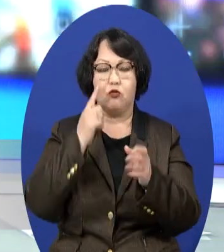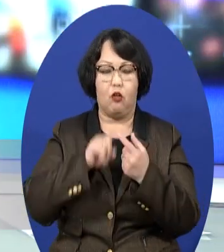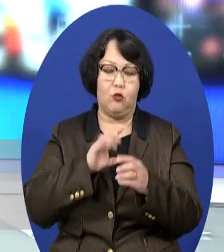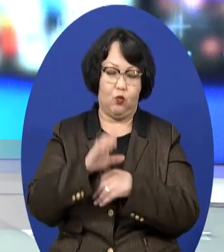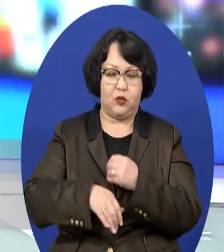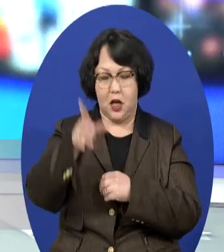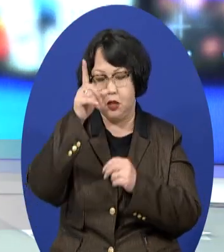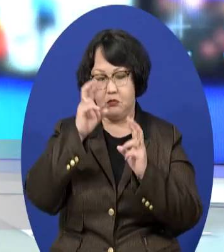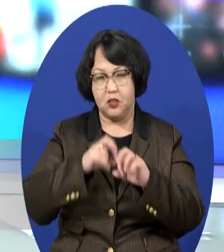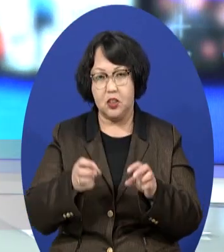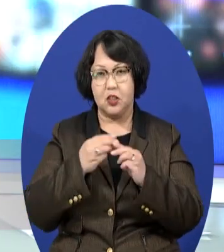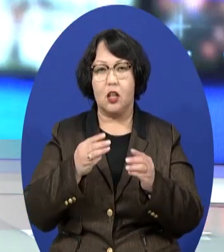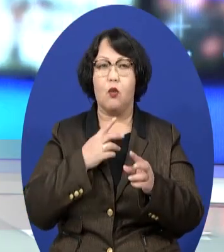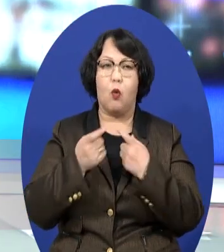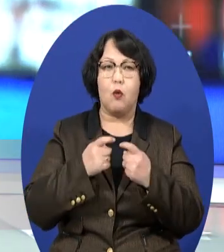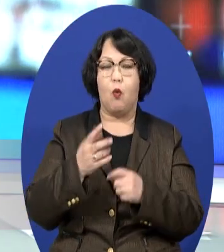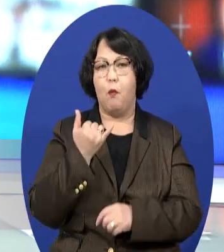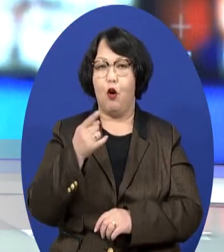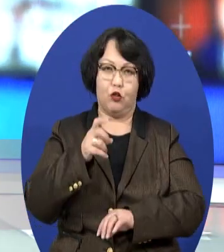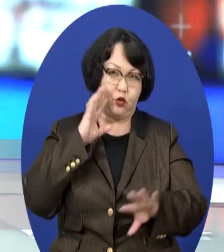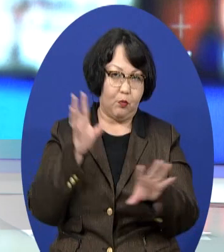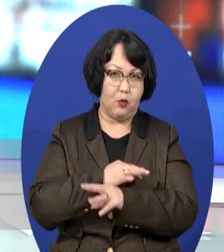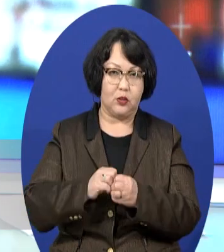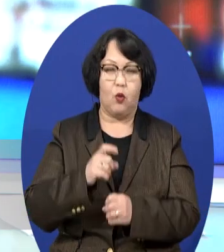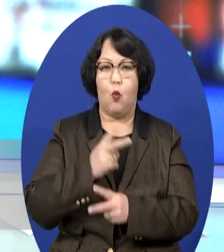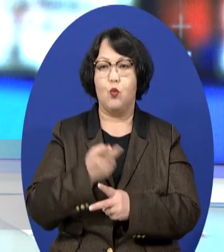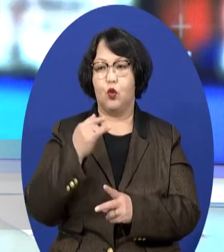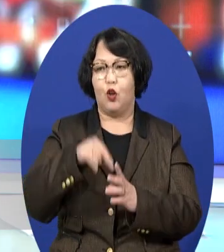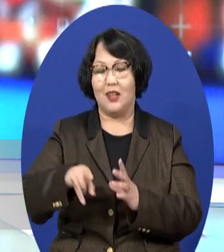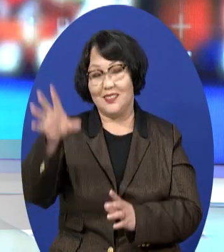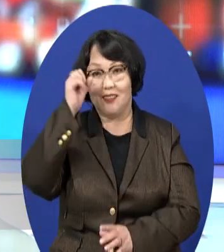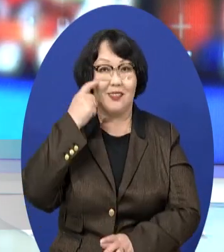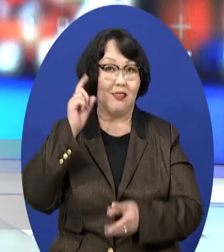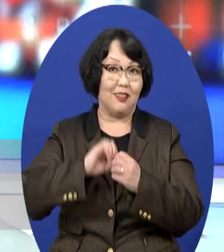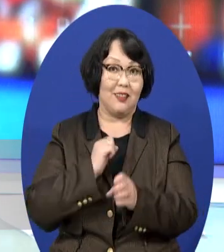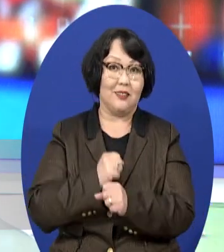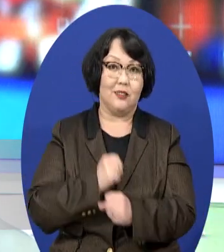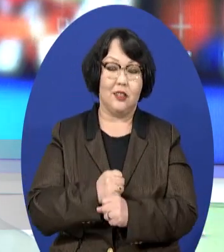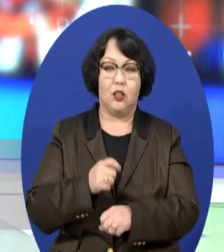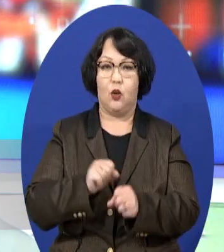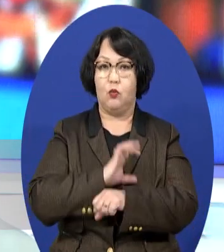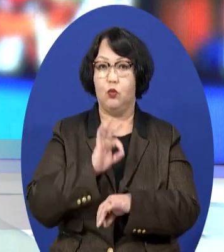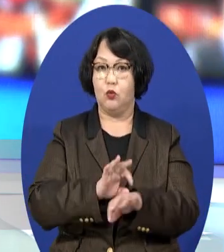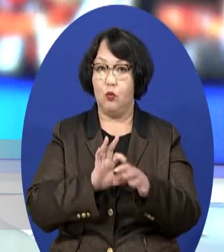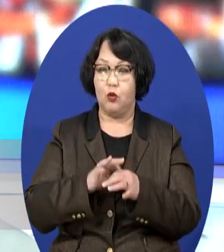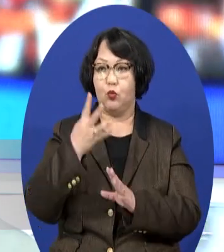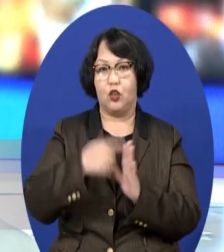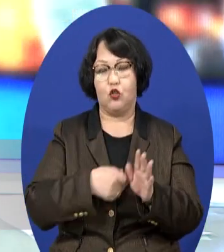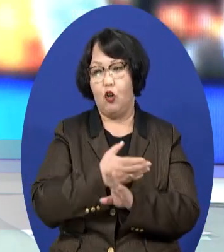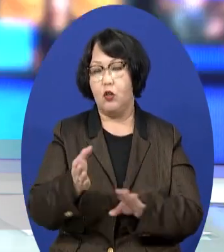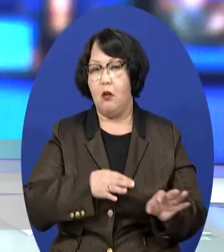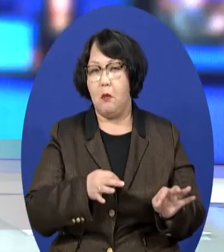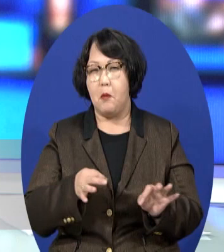өнөөдөр Улаанбаатарт эхэллээ. Хууль зүйн дотоод хэргийн сайдын санаачилсан энэ хурал цар тахлын улмаас товлогдсон хугацаанда буюу 4-р сараас хойш